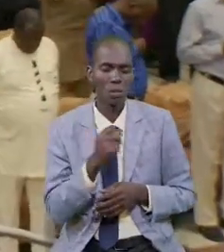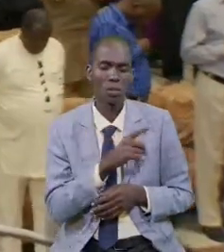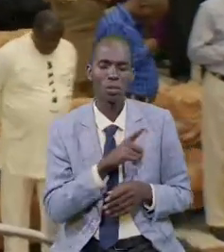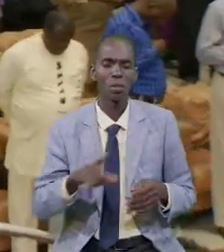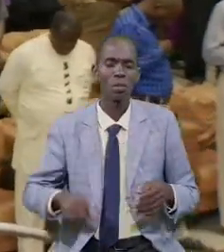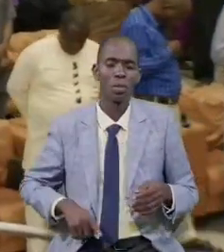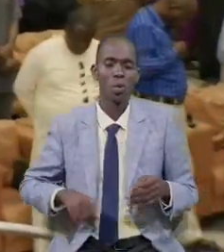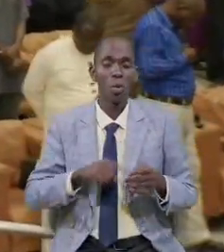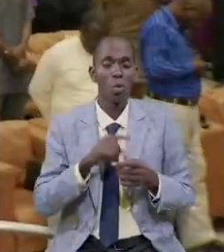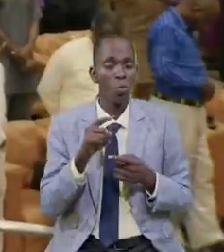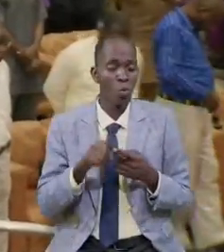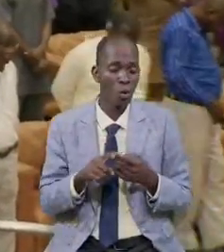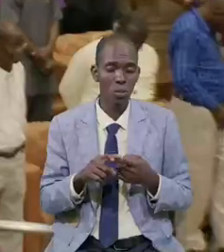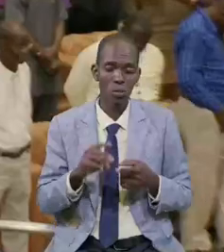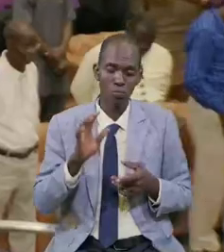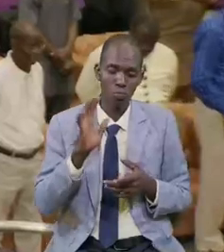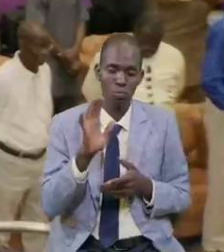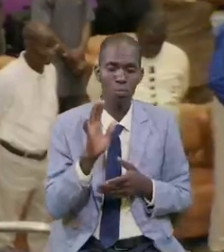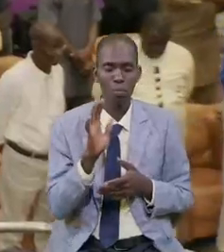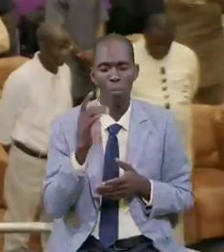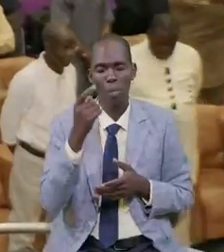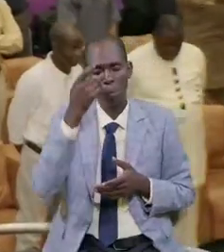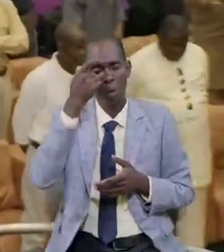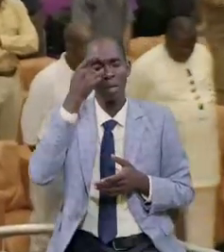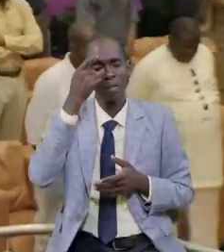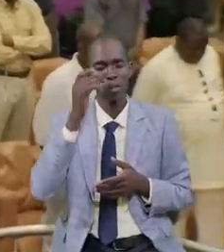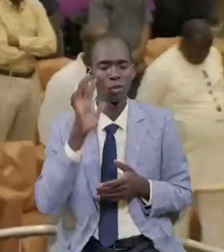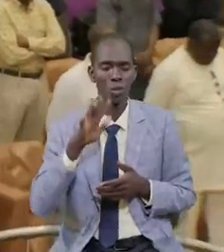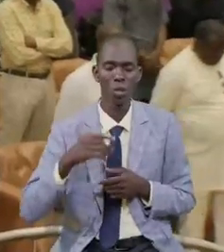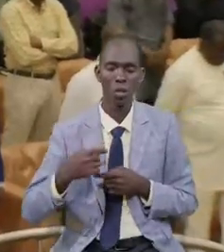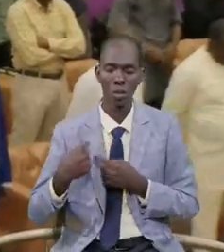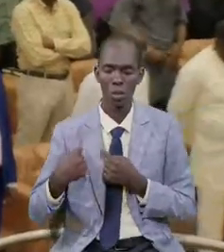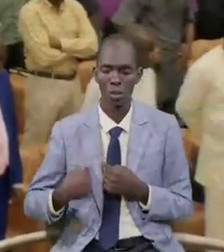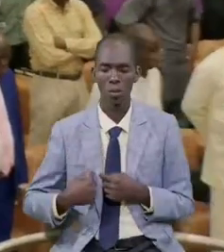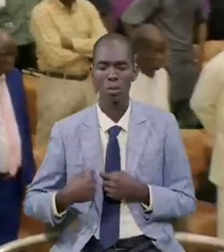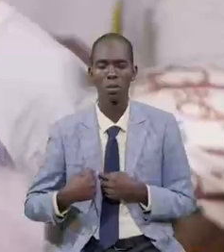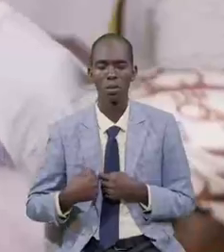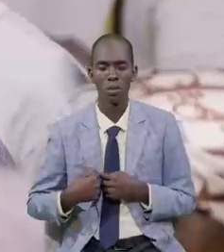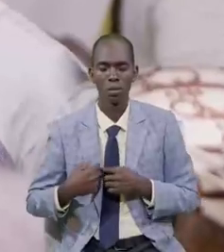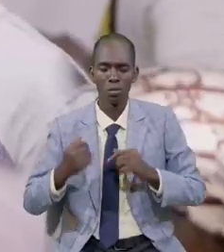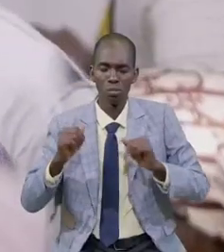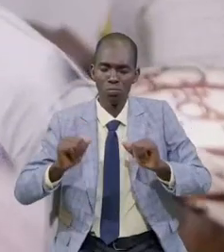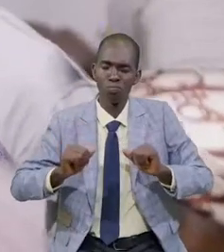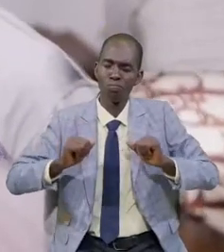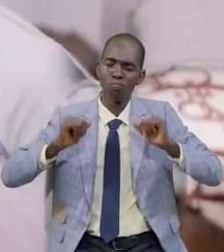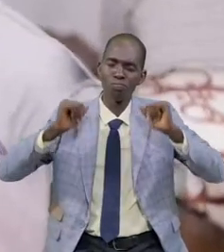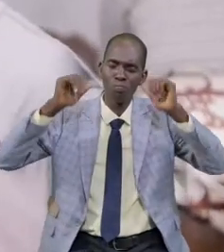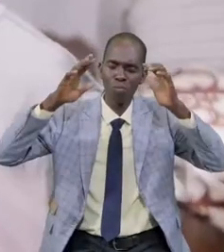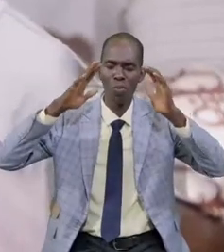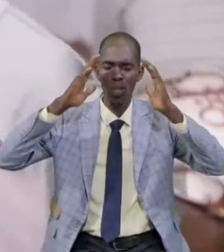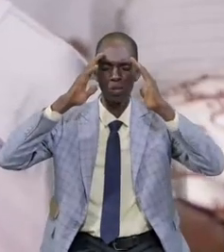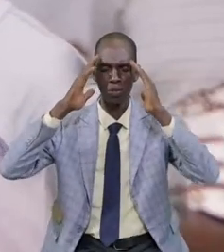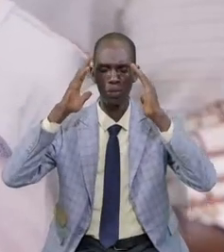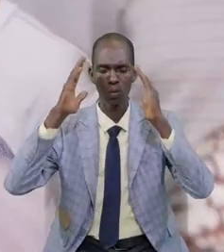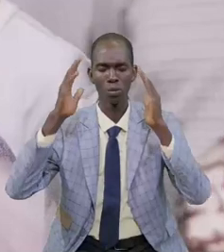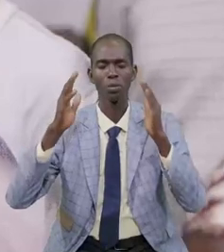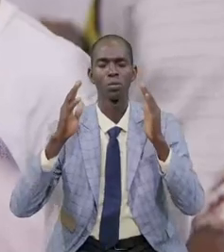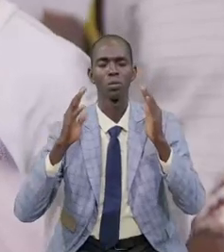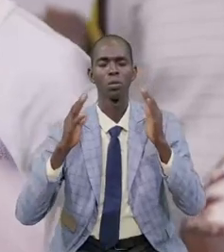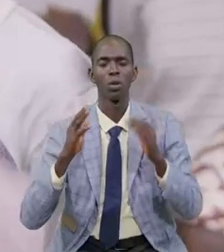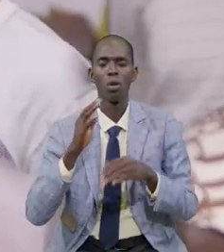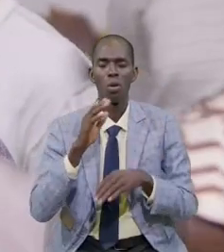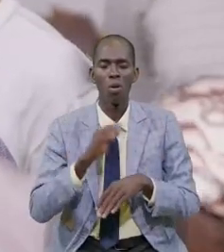sans laquelle personne ne verra le Seigneur, lorsque votre esprit, votre cœur se concentre